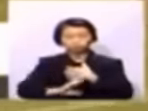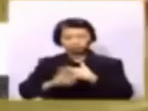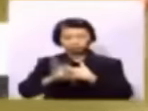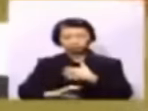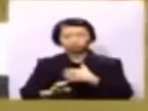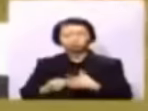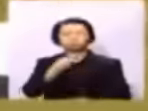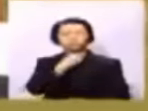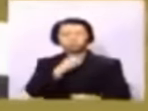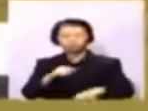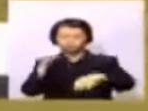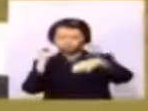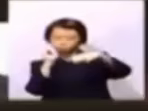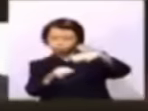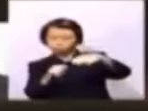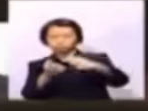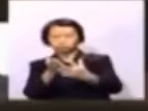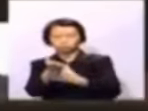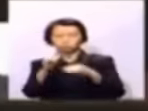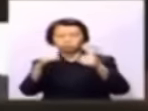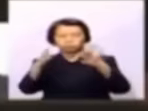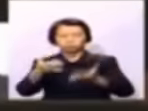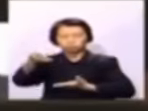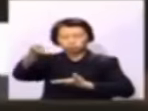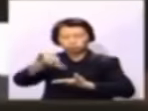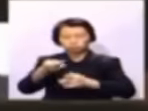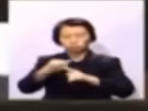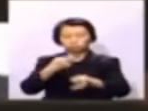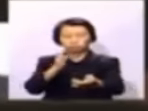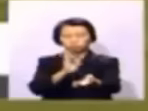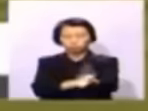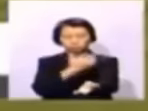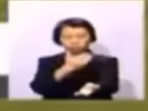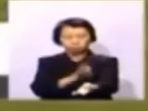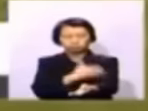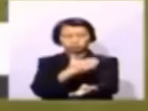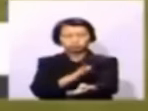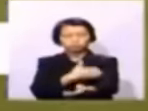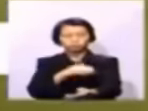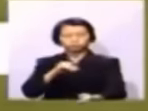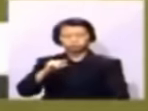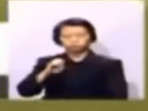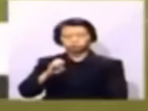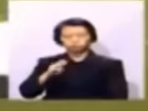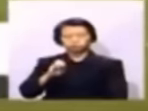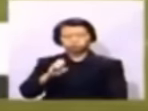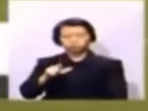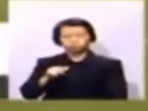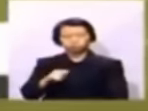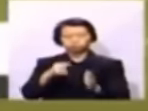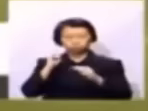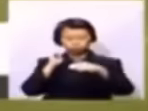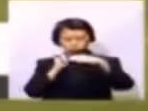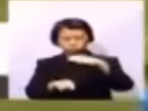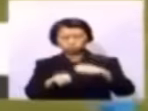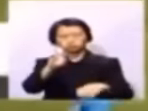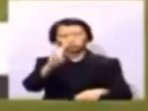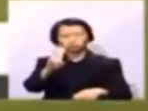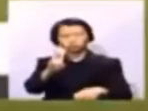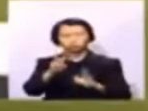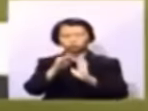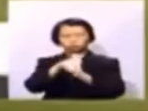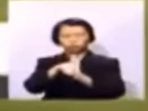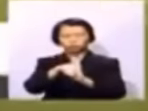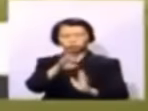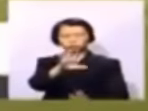menambah jaringan pada babak kedua juga menerusi pemain import dari Brazil, Gilmar Jose da Silva Filho yang menjaringkan gol kedua pada